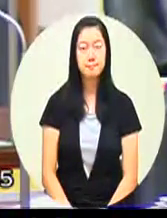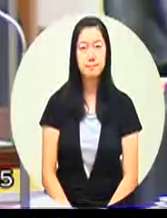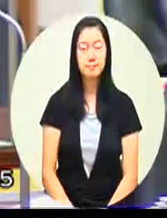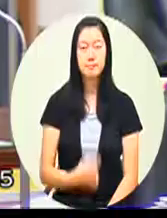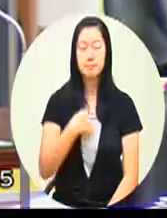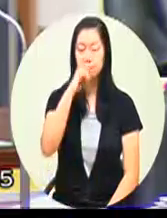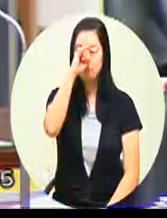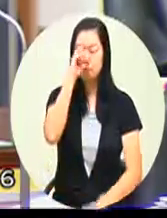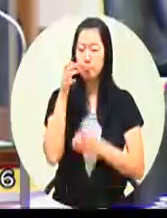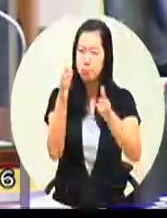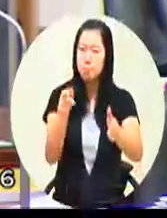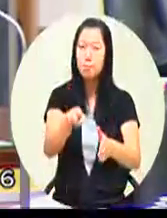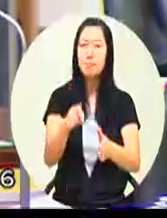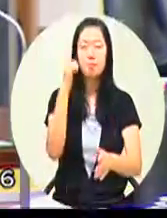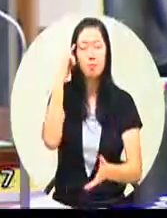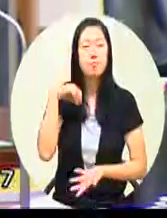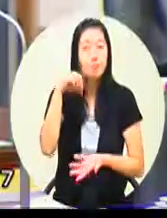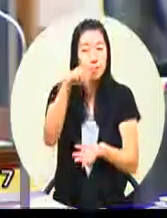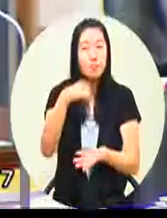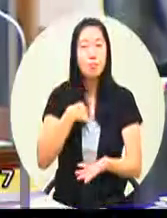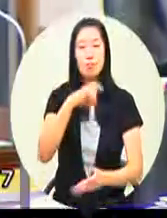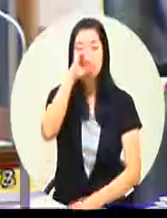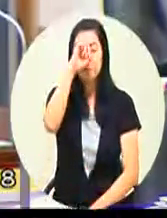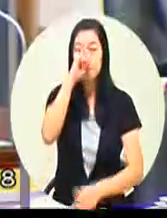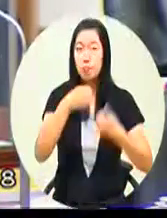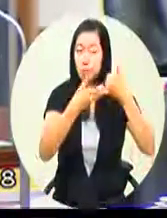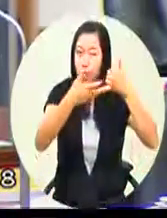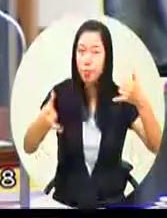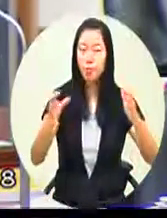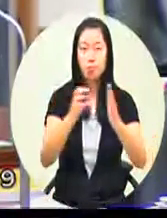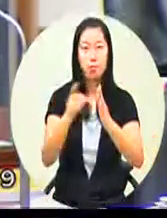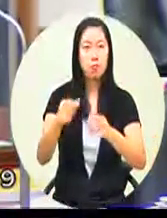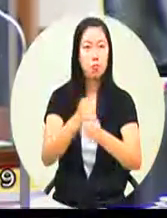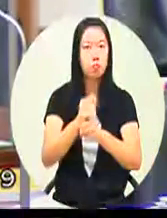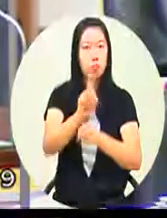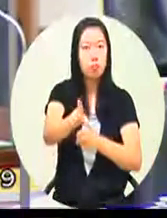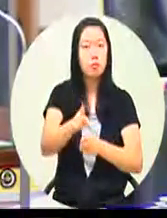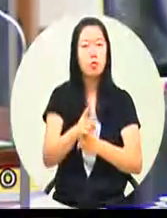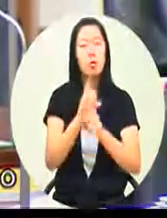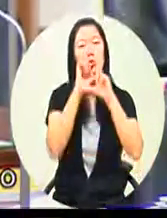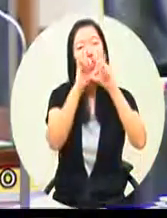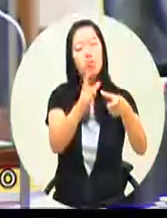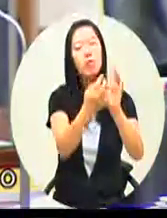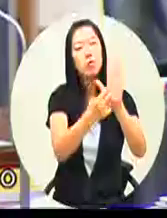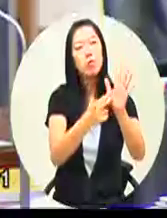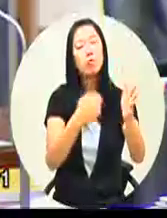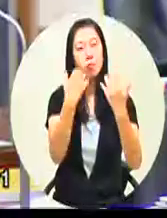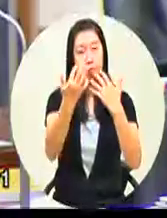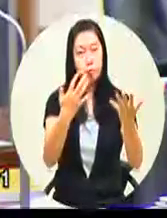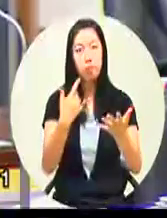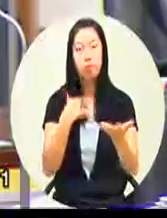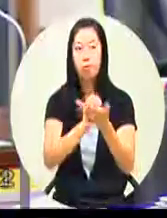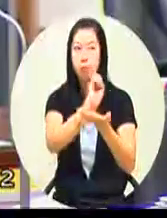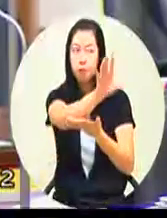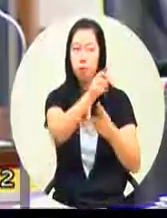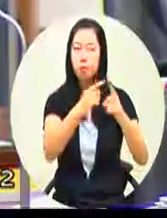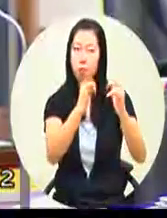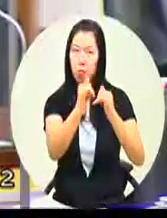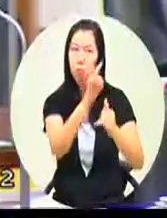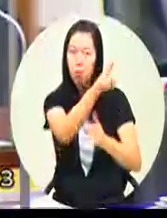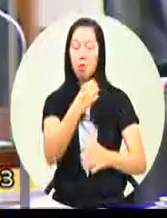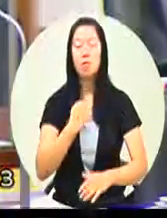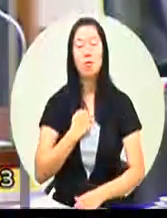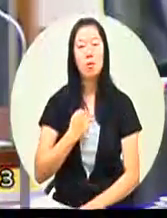这个问题哈，我希望海洋局哈还是要做一个明确一个交代了哈，给我们市民朋友一个交代了